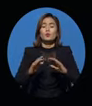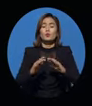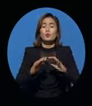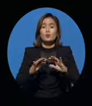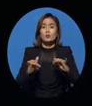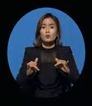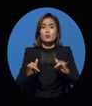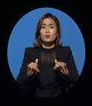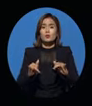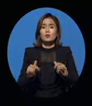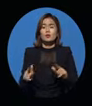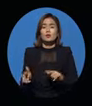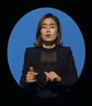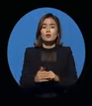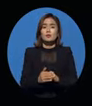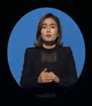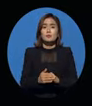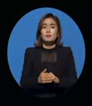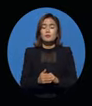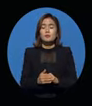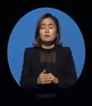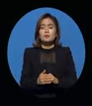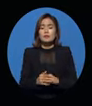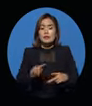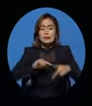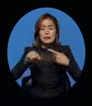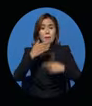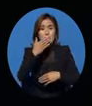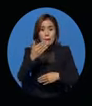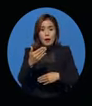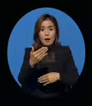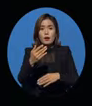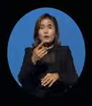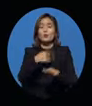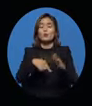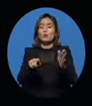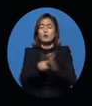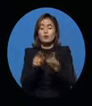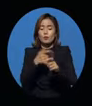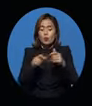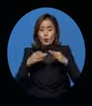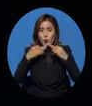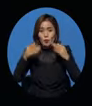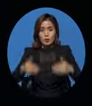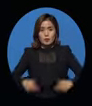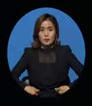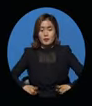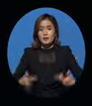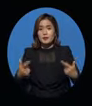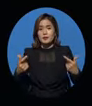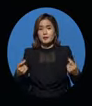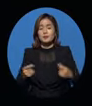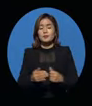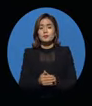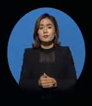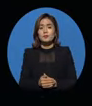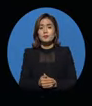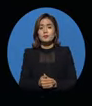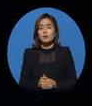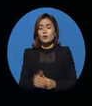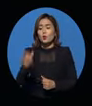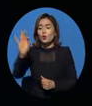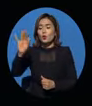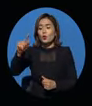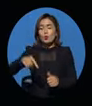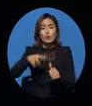그런 부분들을 어 좀 납득할 수 있도록 우리가 더 노력해야 되고 아까 우리 원씩 분께서 말씀하신